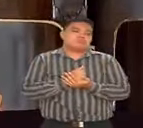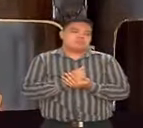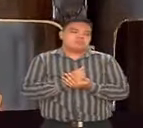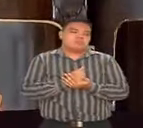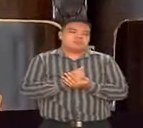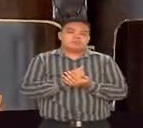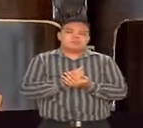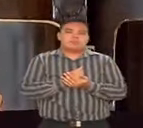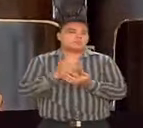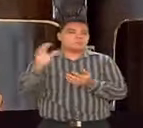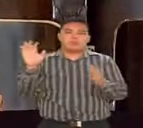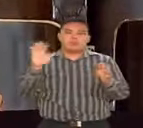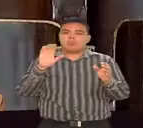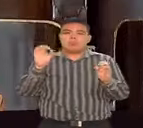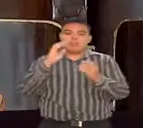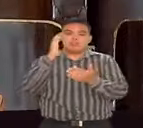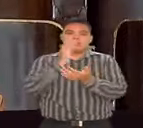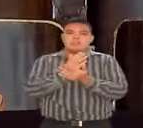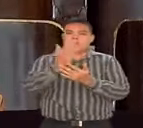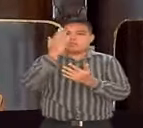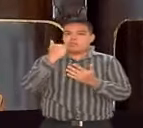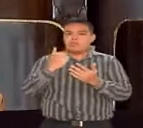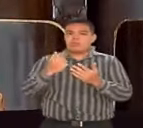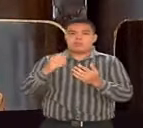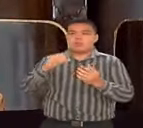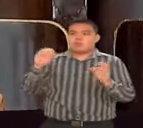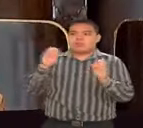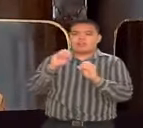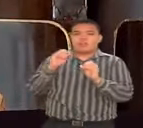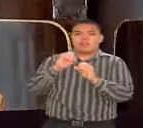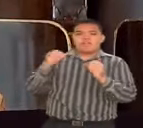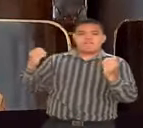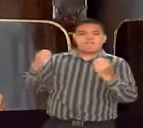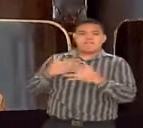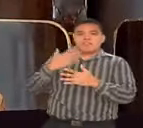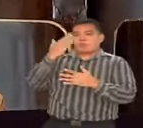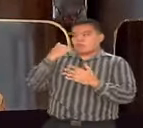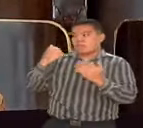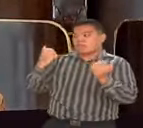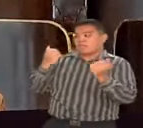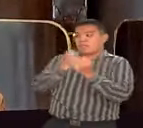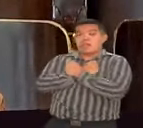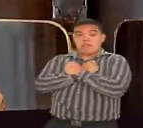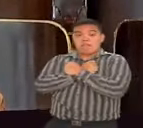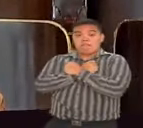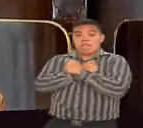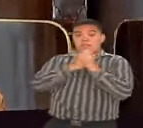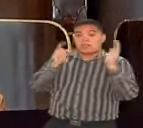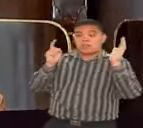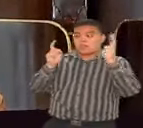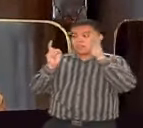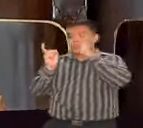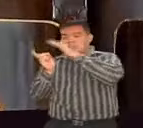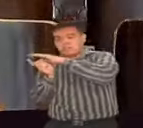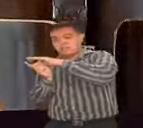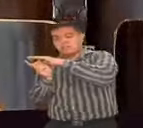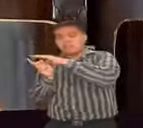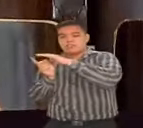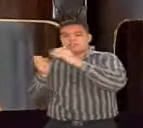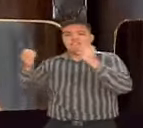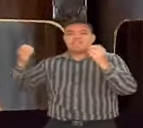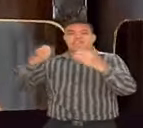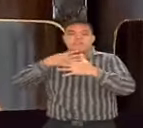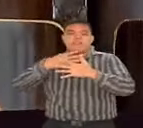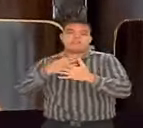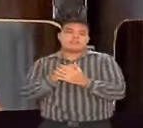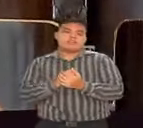wag yun makapugong. Nga naman, di mahadlok, gugma man. Love conquers fear. Now it is not a question